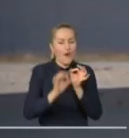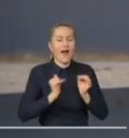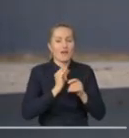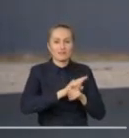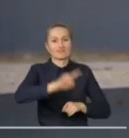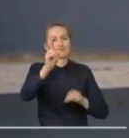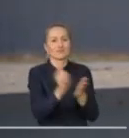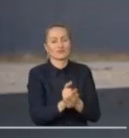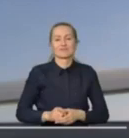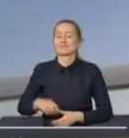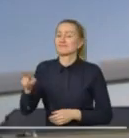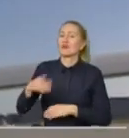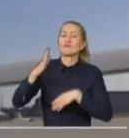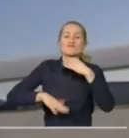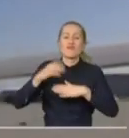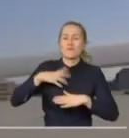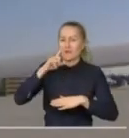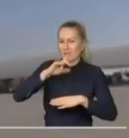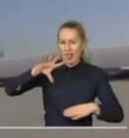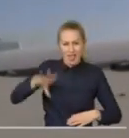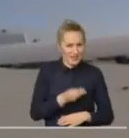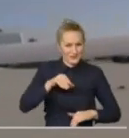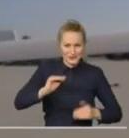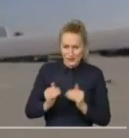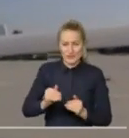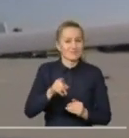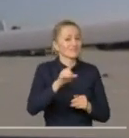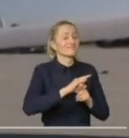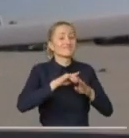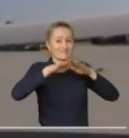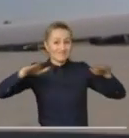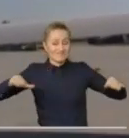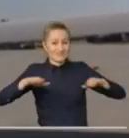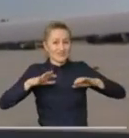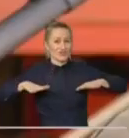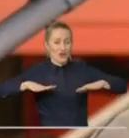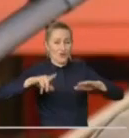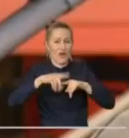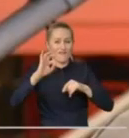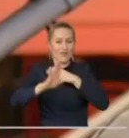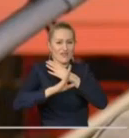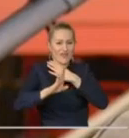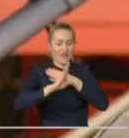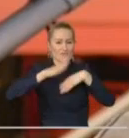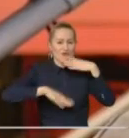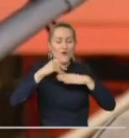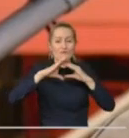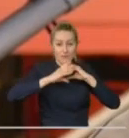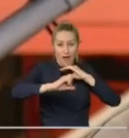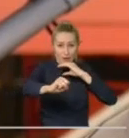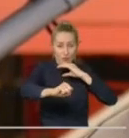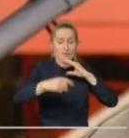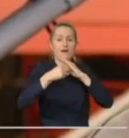latać. Halny został zbudowany w dosyć nietypowy sposób. Skrzydła ma drewniane, konstrukcji drewnianej, kadłub